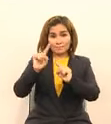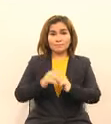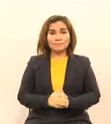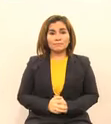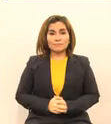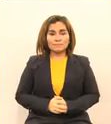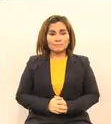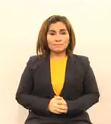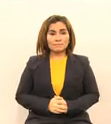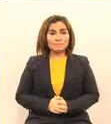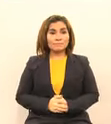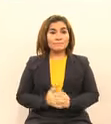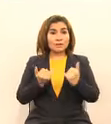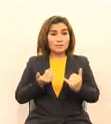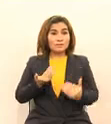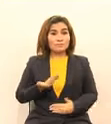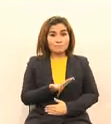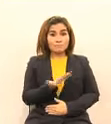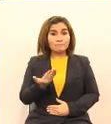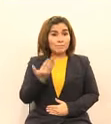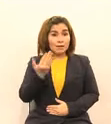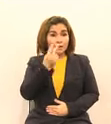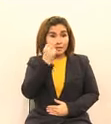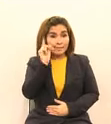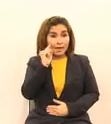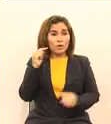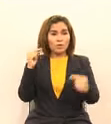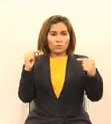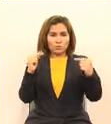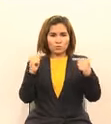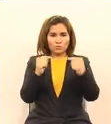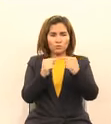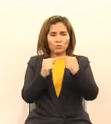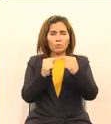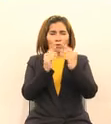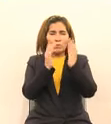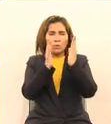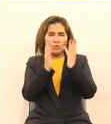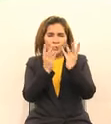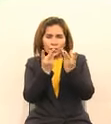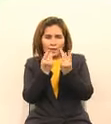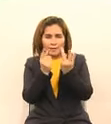ะนี้พวกเราก็คงเห็นตัวเลขนะฮะว่า